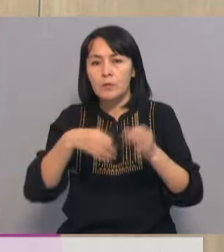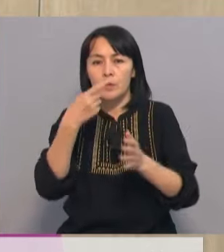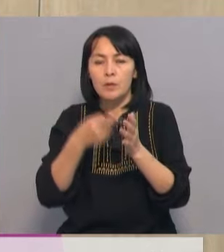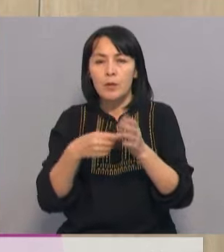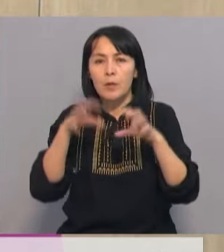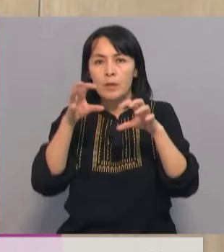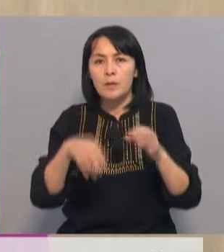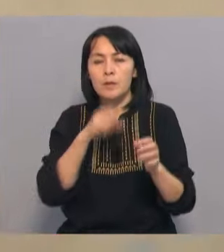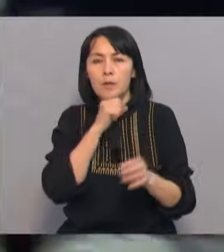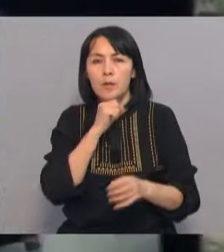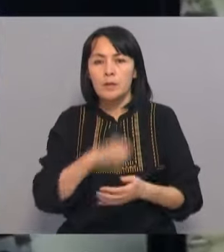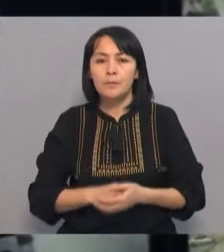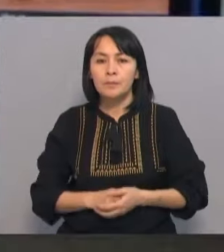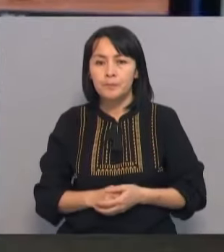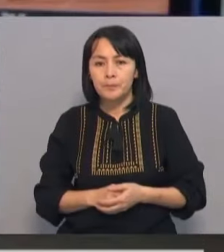расследование по статье «Кража».